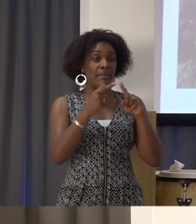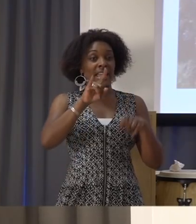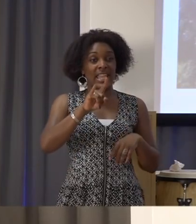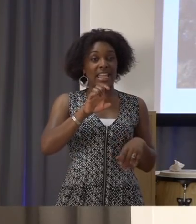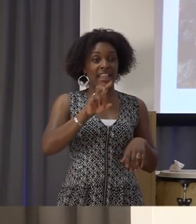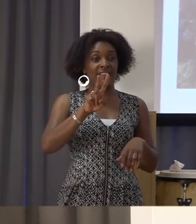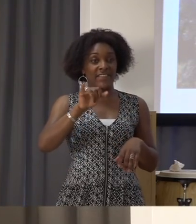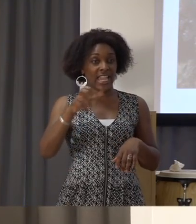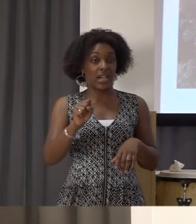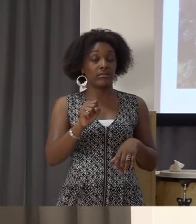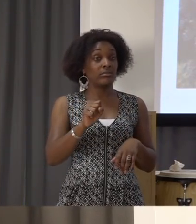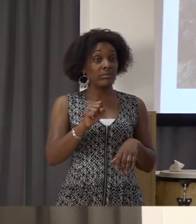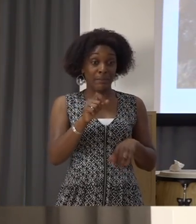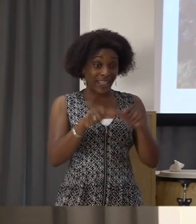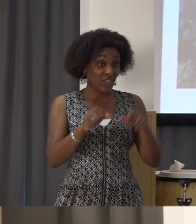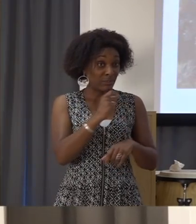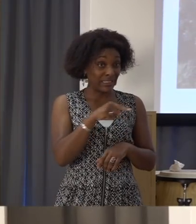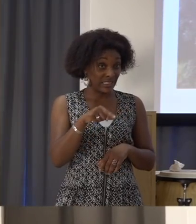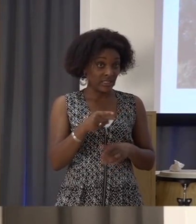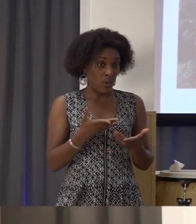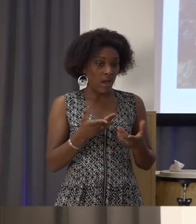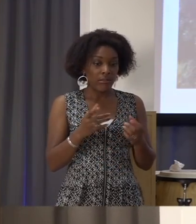rien, absolument rien.